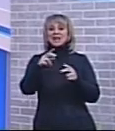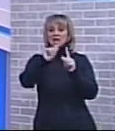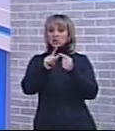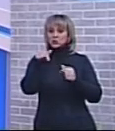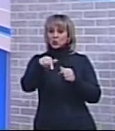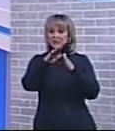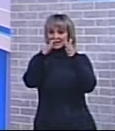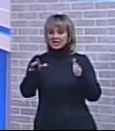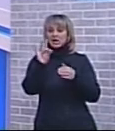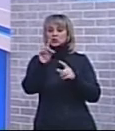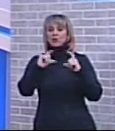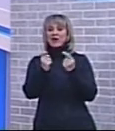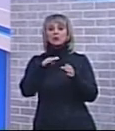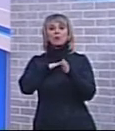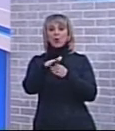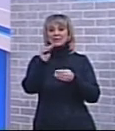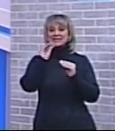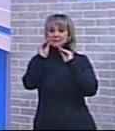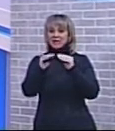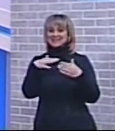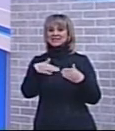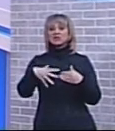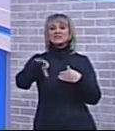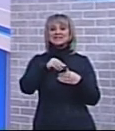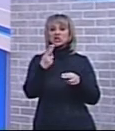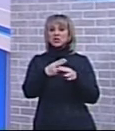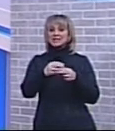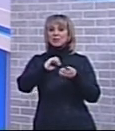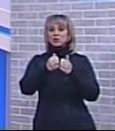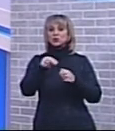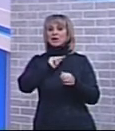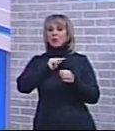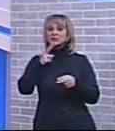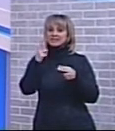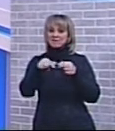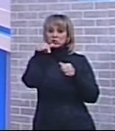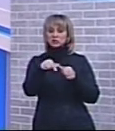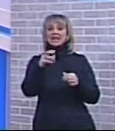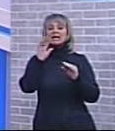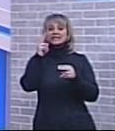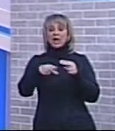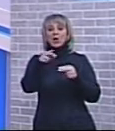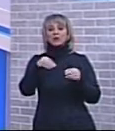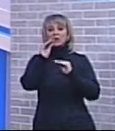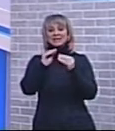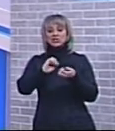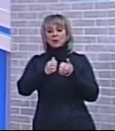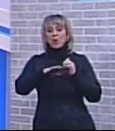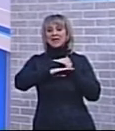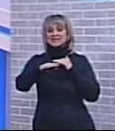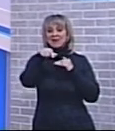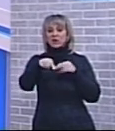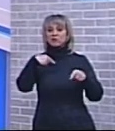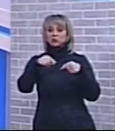Металлоконструкции крыши Ростов-арены полностью смонтированы. Все железобетонные работы завершены. Заканчивается и укладка щебеночного